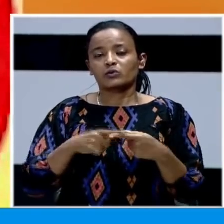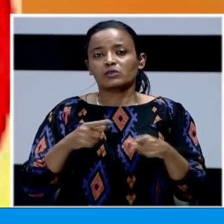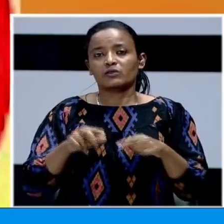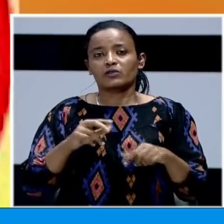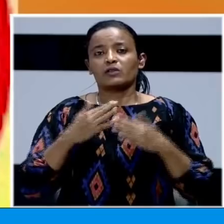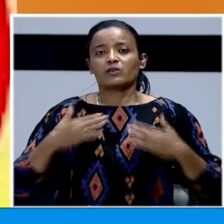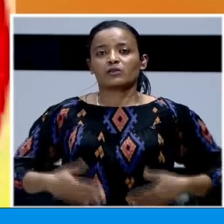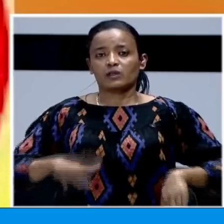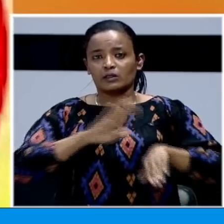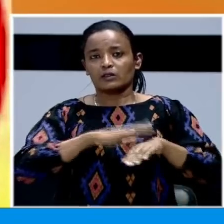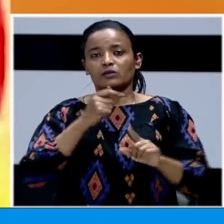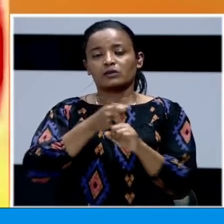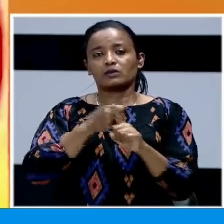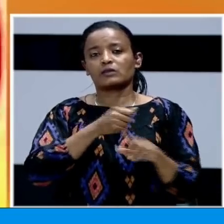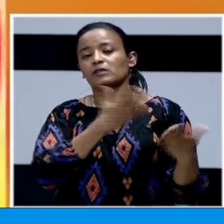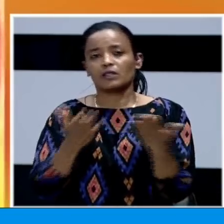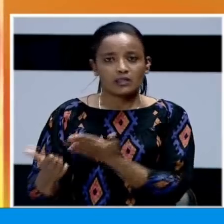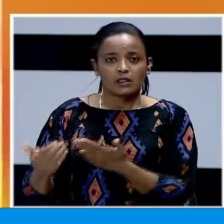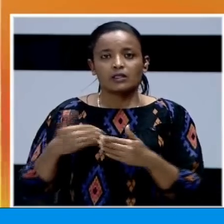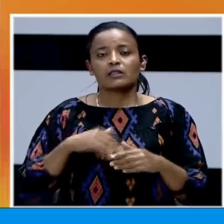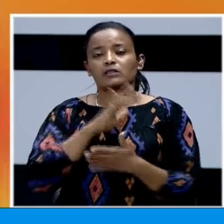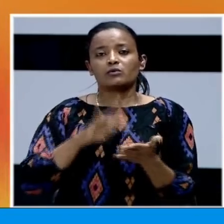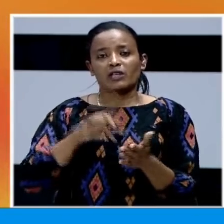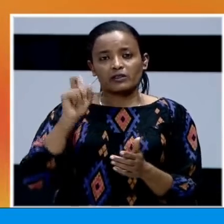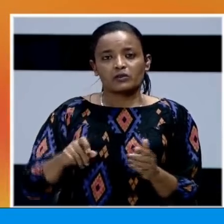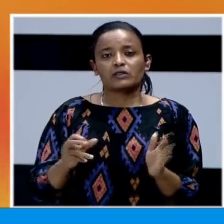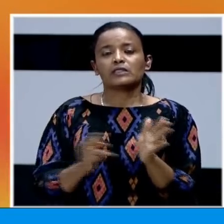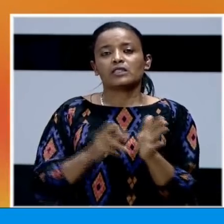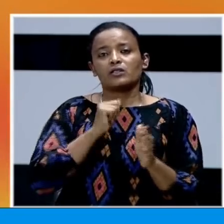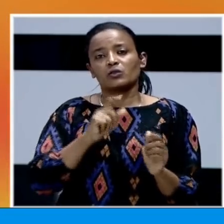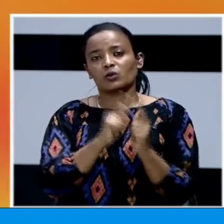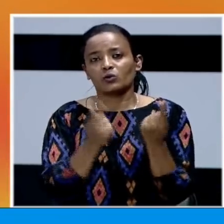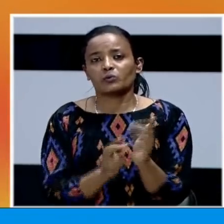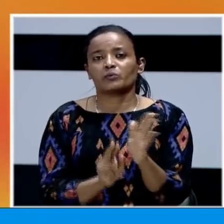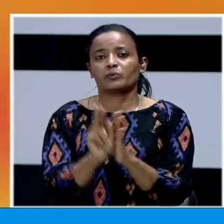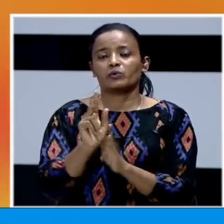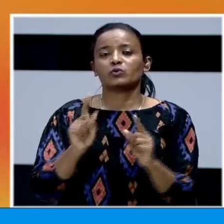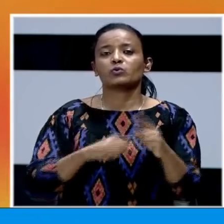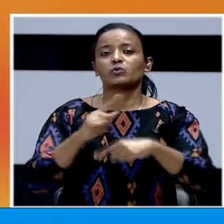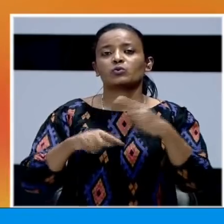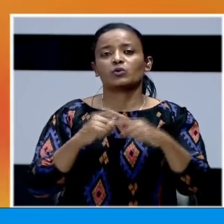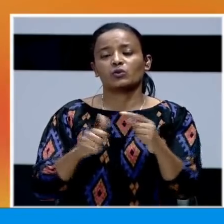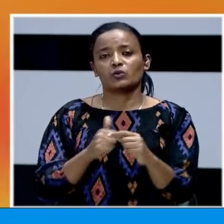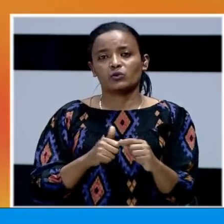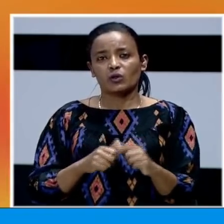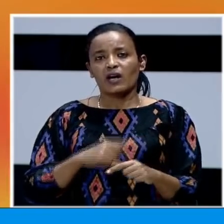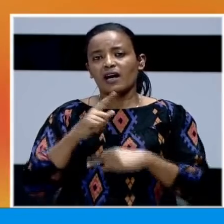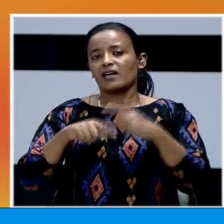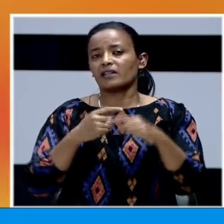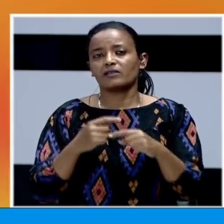علي أكالات أو عيد كالسي أغريب اللهم اتما كلاي كوميتي زي حقاو قجلة بلس قناز خد تولوز اللو هندود